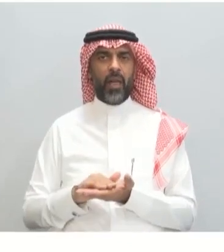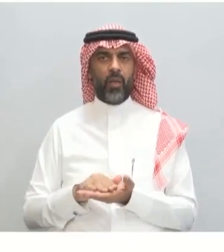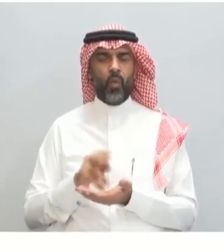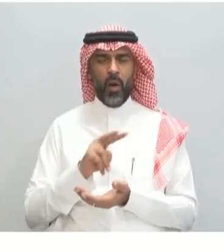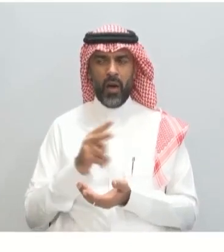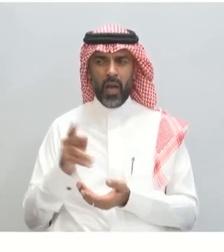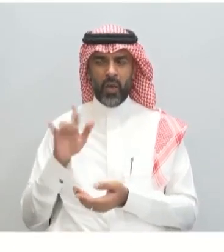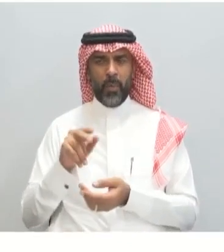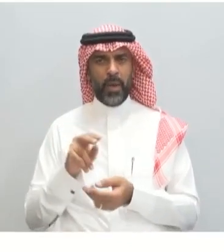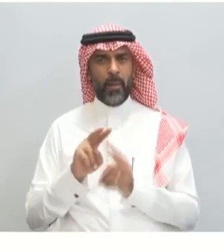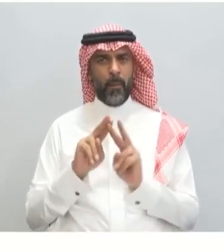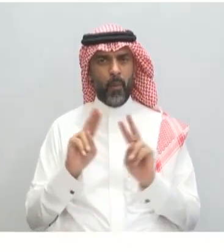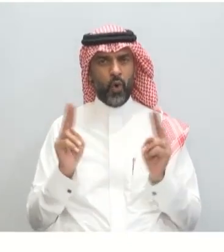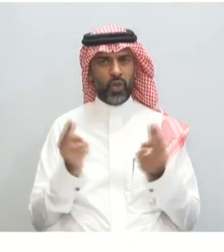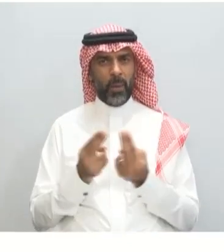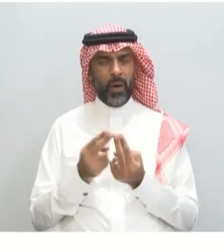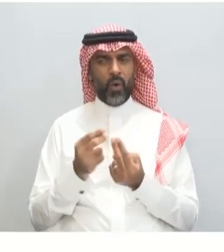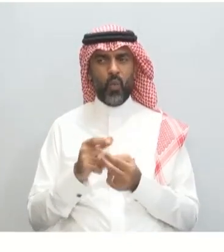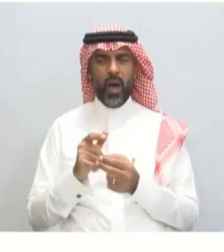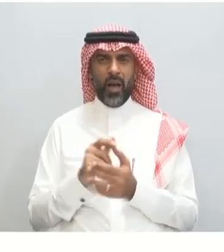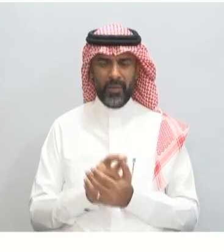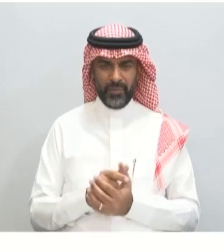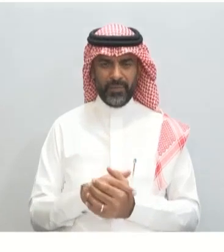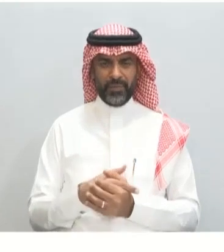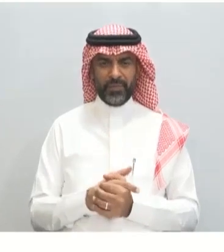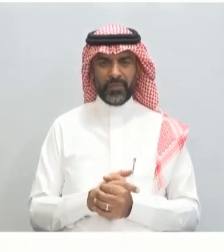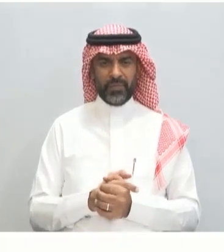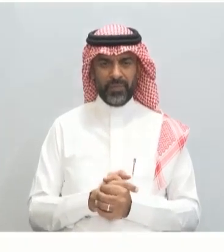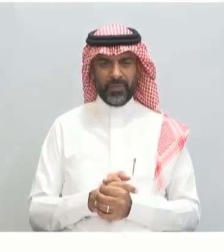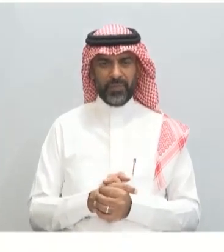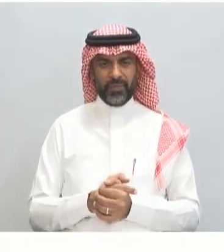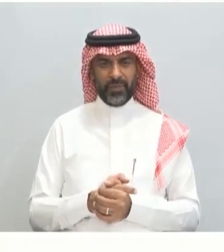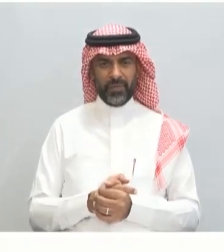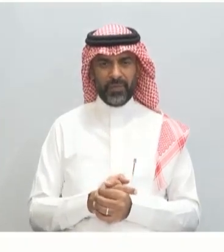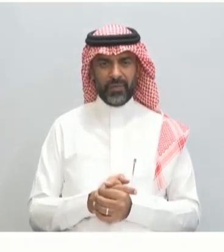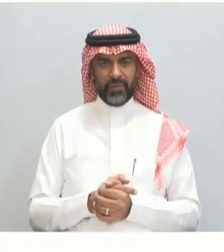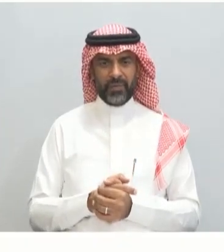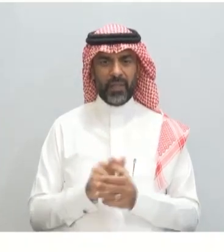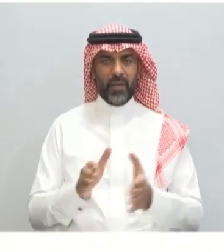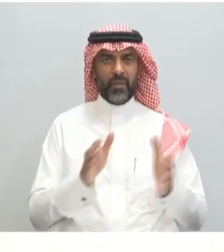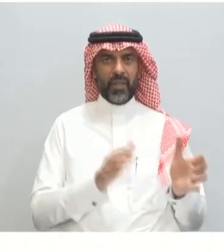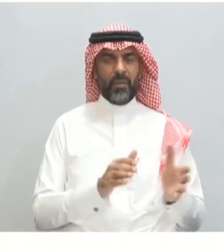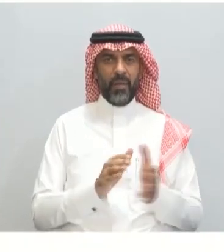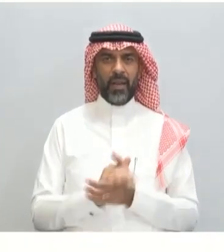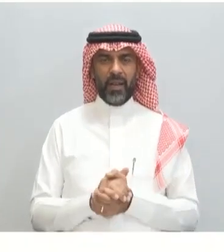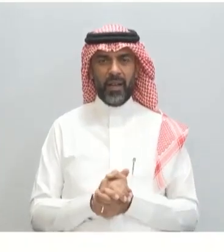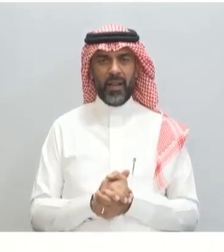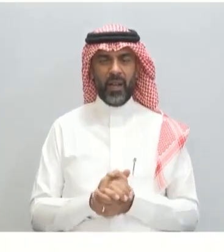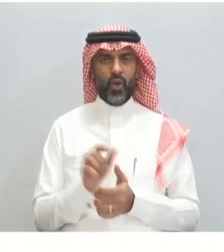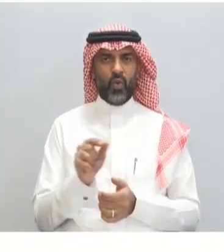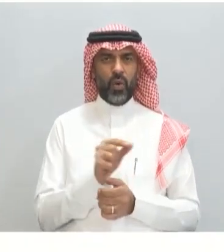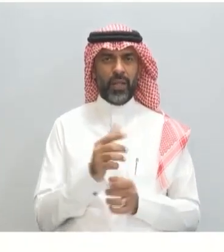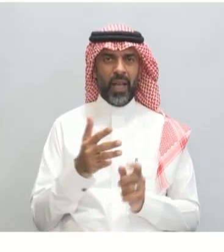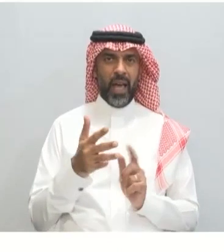من المؤتمرات والندوات التي عقدت بخصوص كوكب الارض ومن ثم انتقلنا الى الوحده